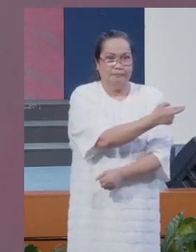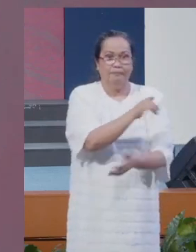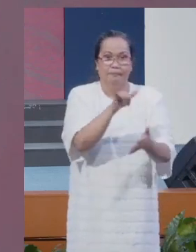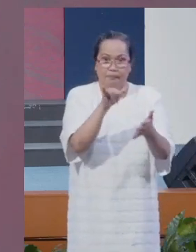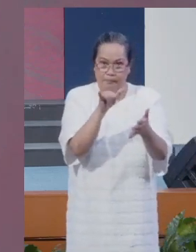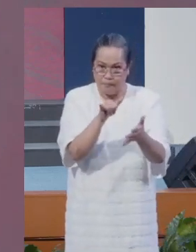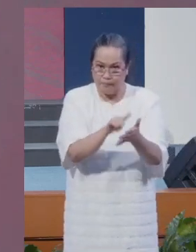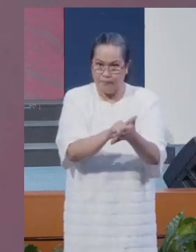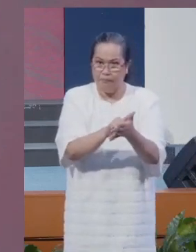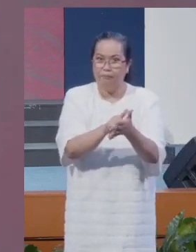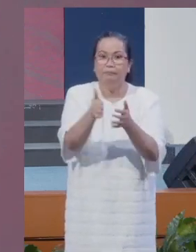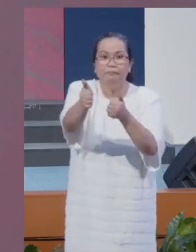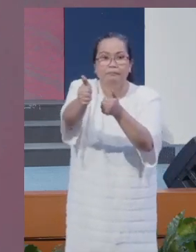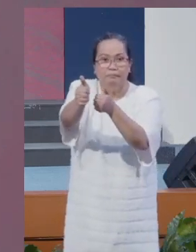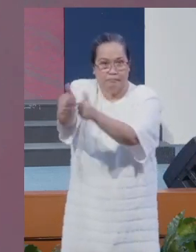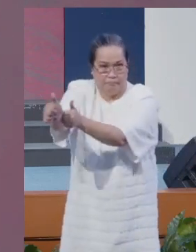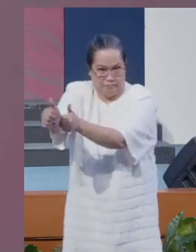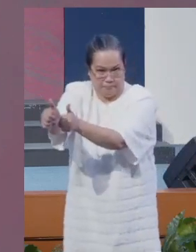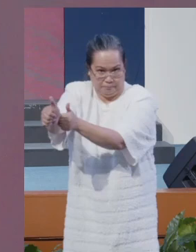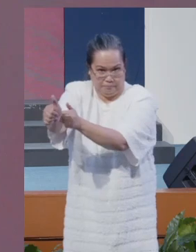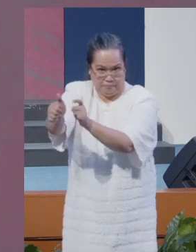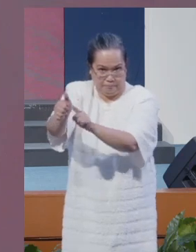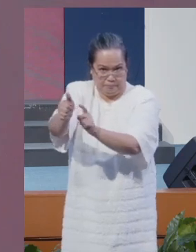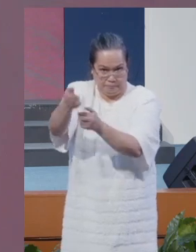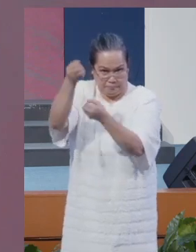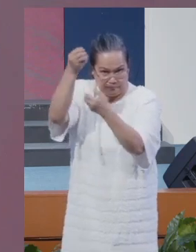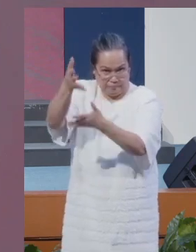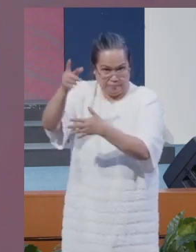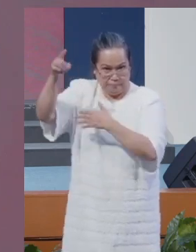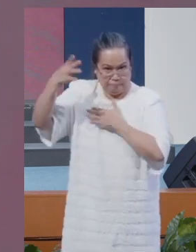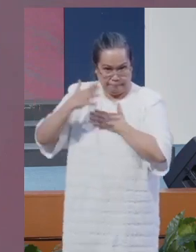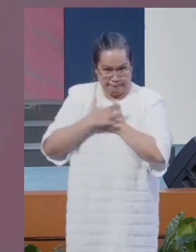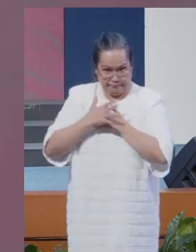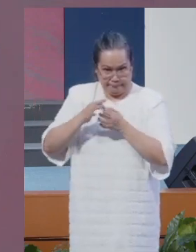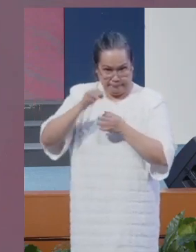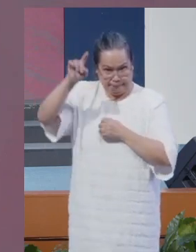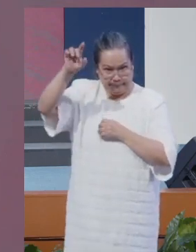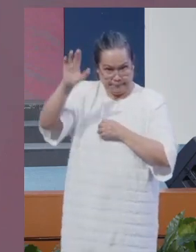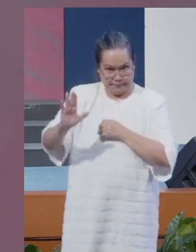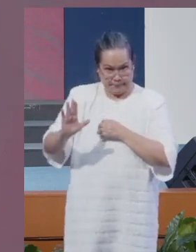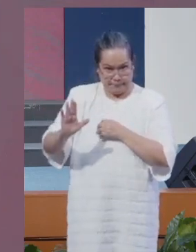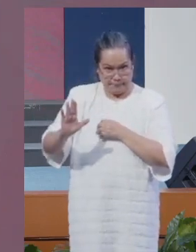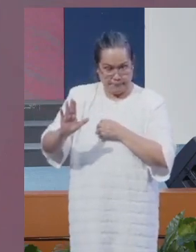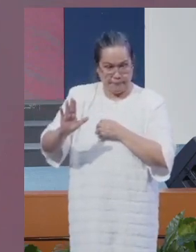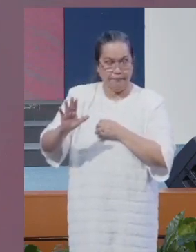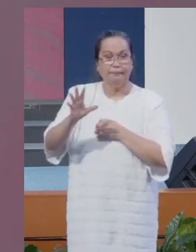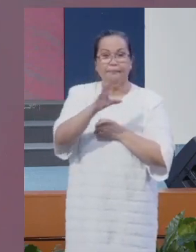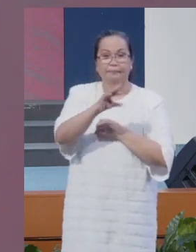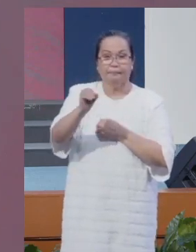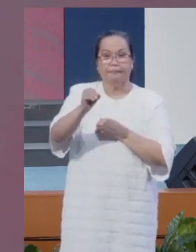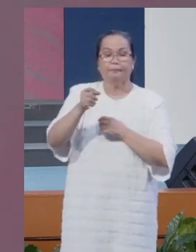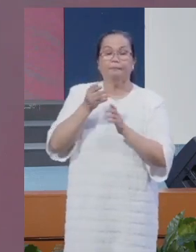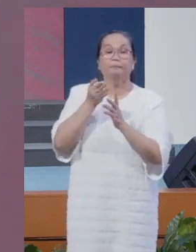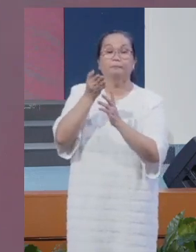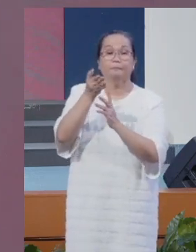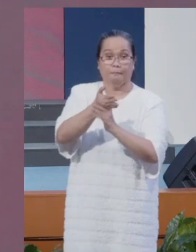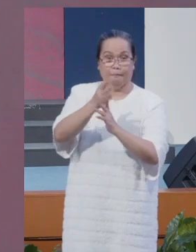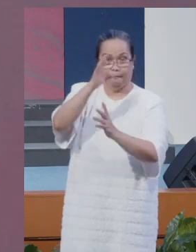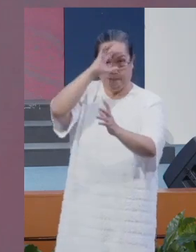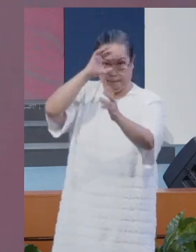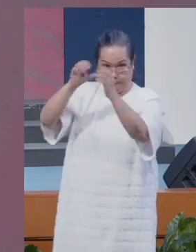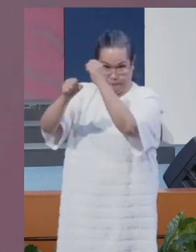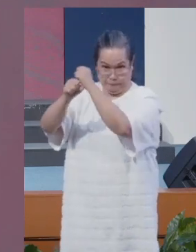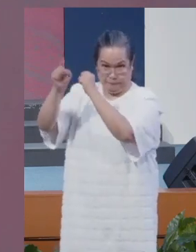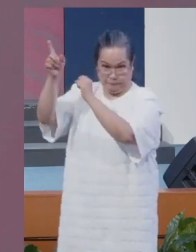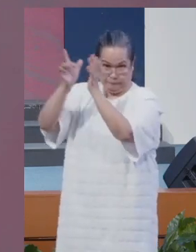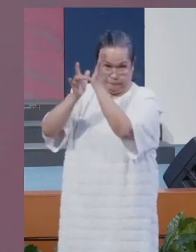na ang basihan ay ayon sa grasya ng Diyos at sa pamamagitan ng